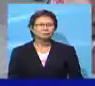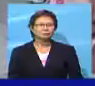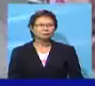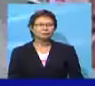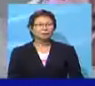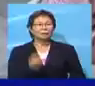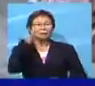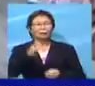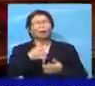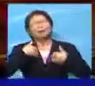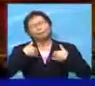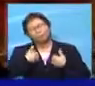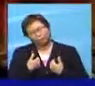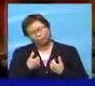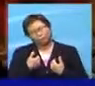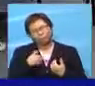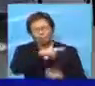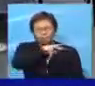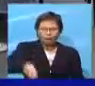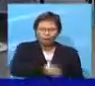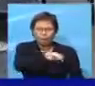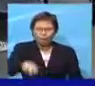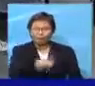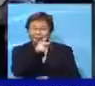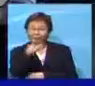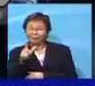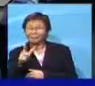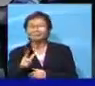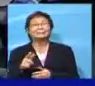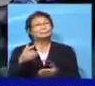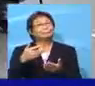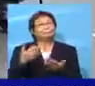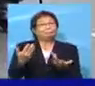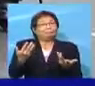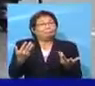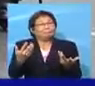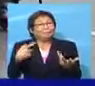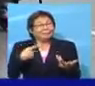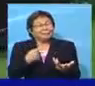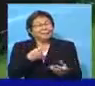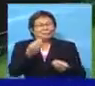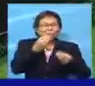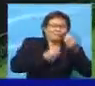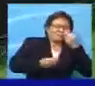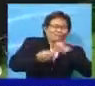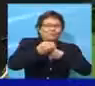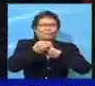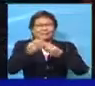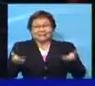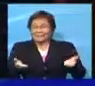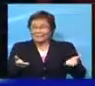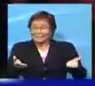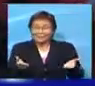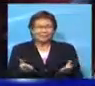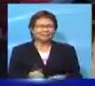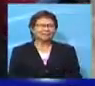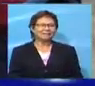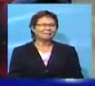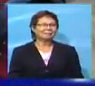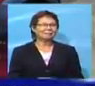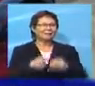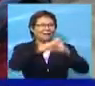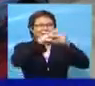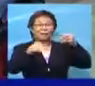Kalau dah penat pusing-pusing KL ini, apa kata kita menjamu selera dekat sini? Bang, mango satu bang.